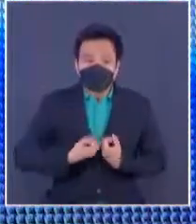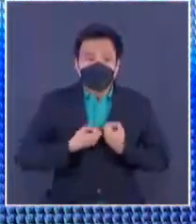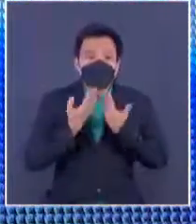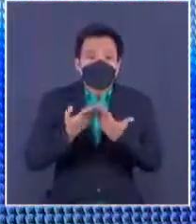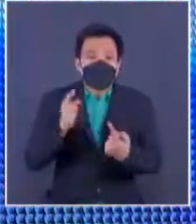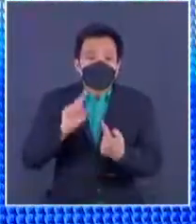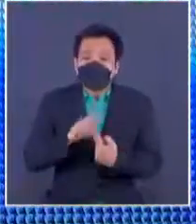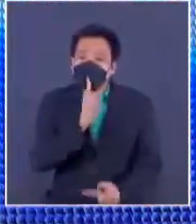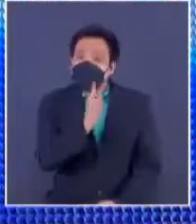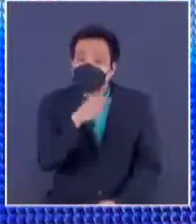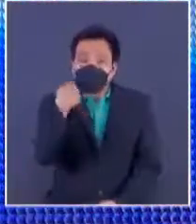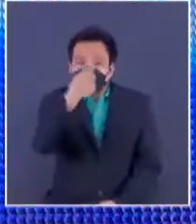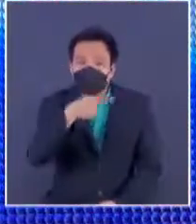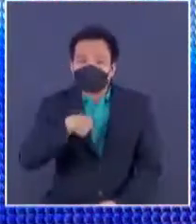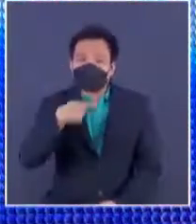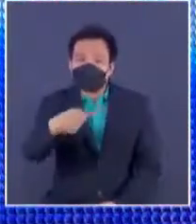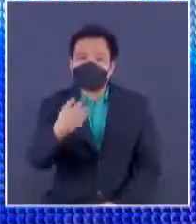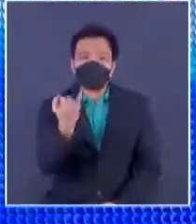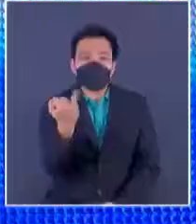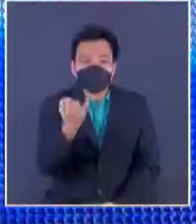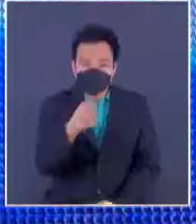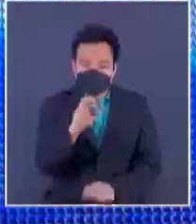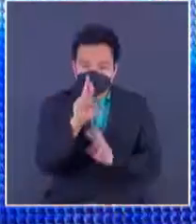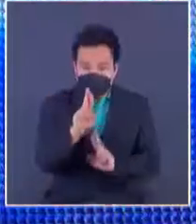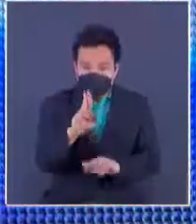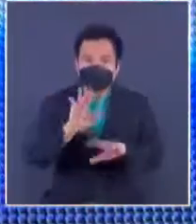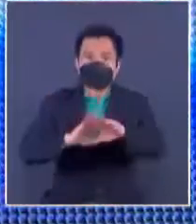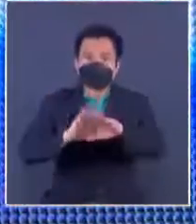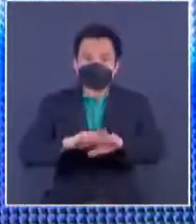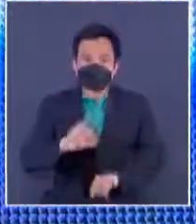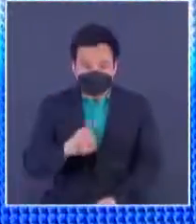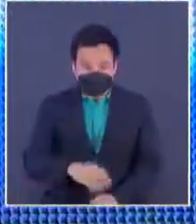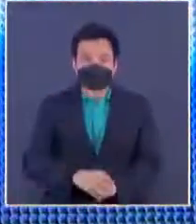เห็นถึงใครบนโลกออนไลน์ในแง่ลบเนี่ยต้องระมัดระวังกันให้ดีด้วยนะคะเพราะว่ามันมีราคาที่ต้องจ่ายค่ะ